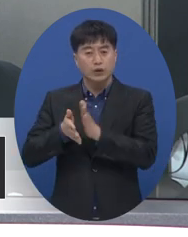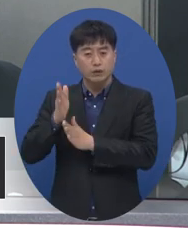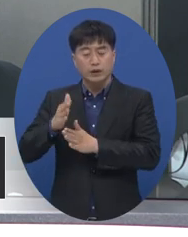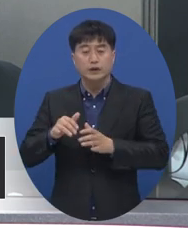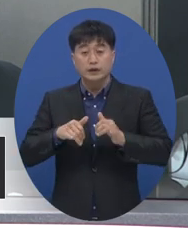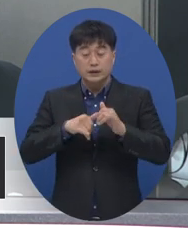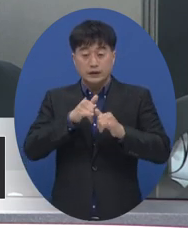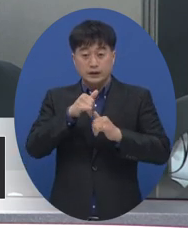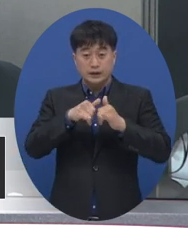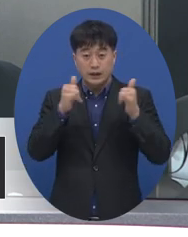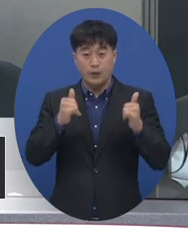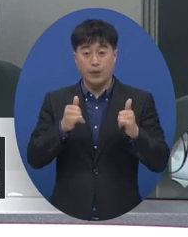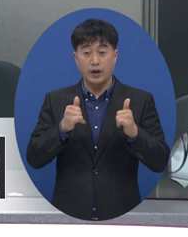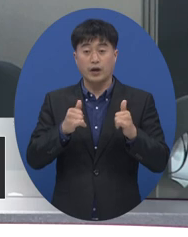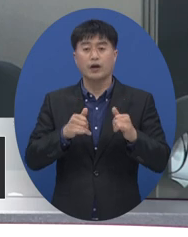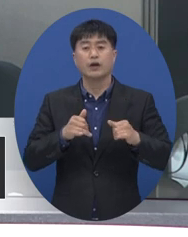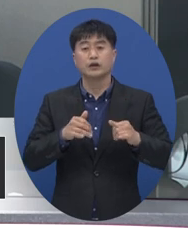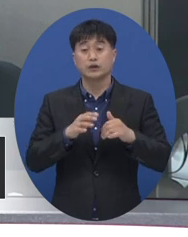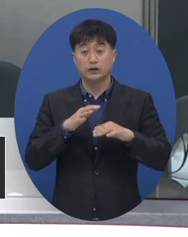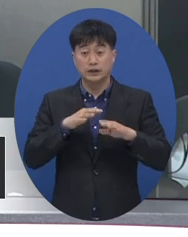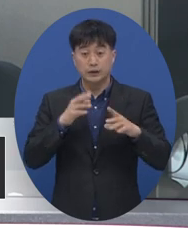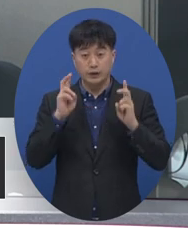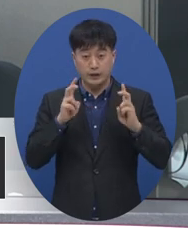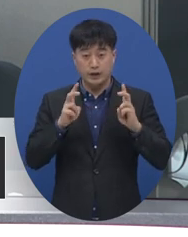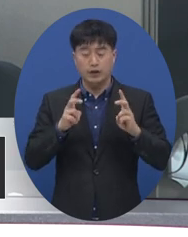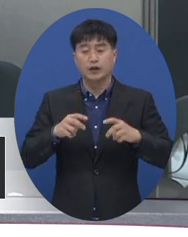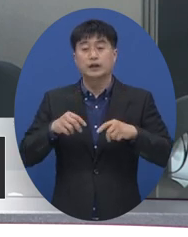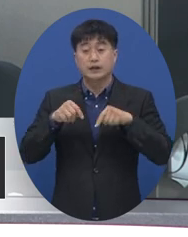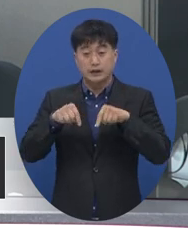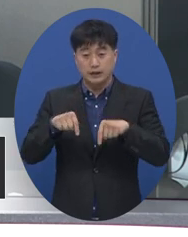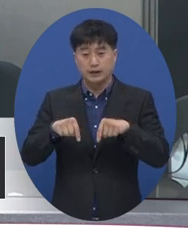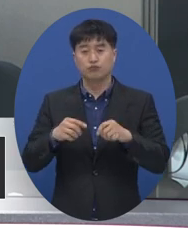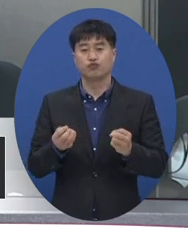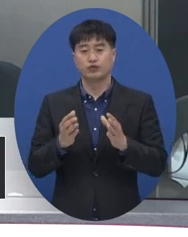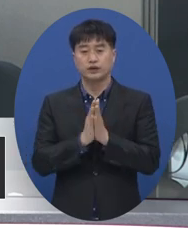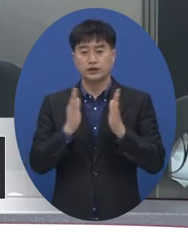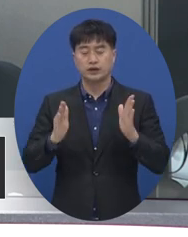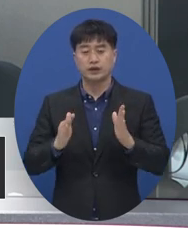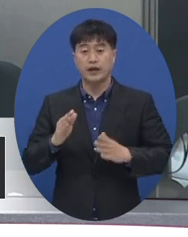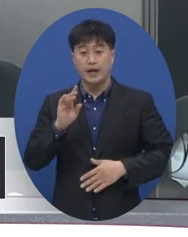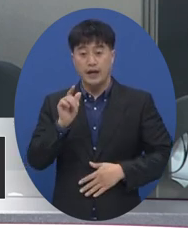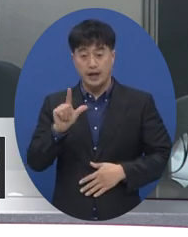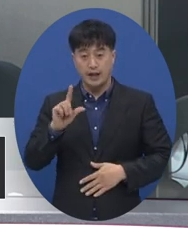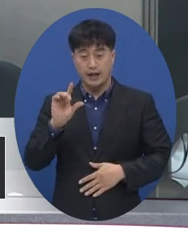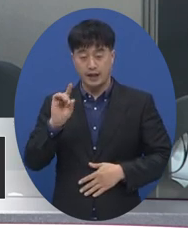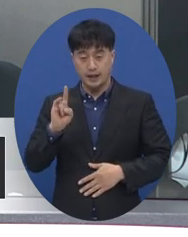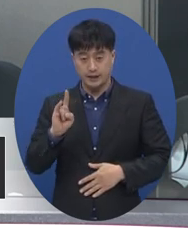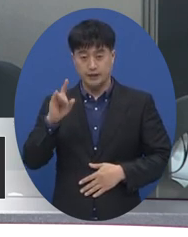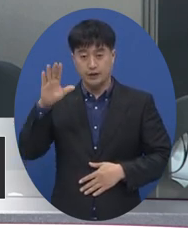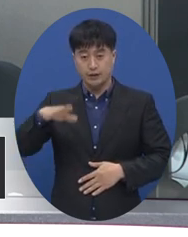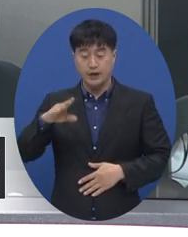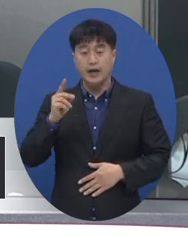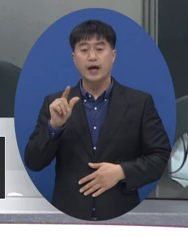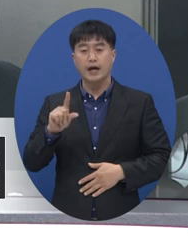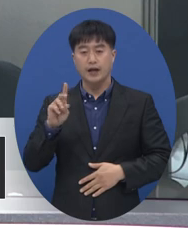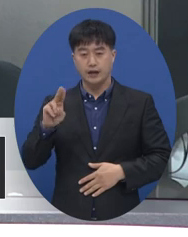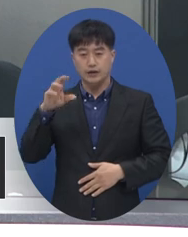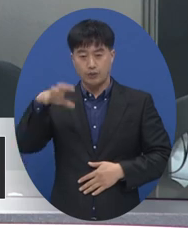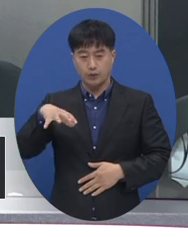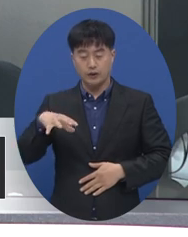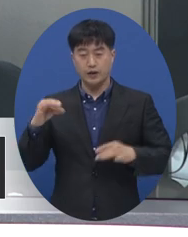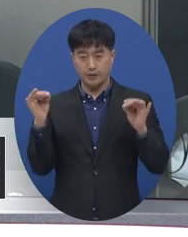기업을 연결하는 구매상담회 를 열고 있는데요 한국토지주택공사 3시 열린 사회적 경제 공공구매 매칭 돼